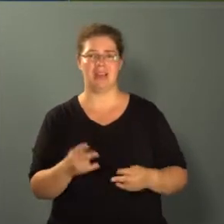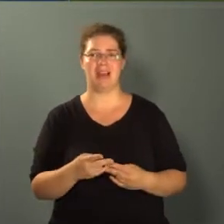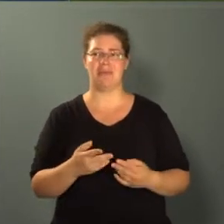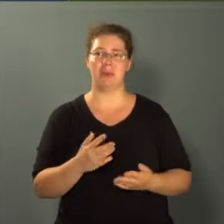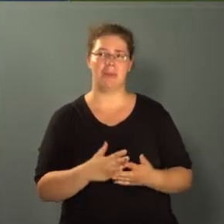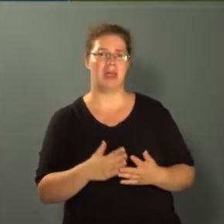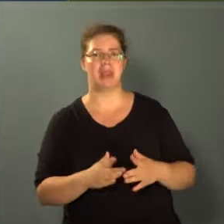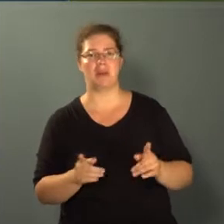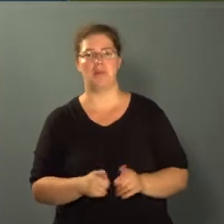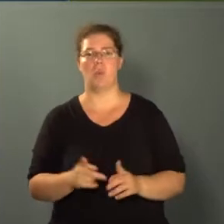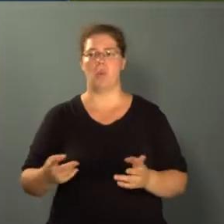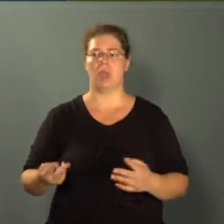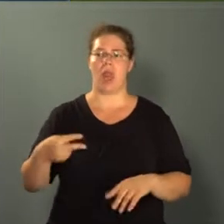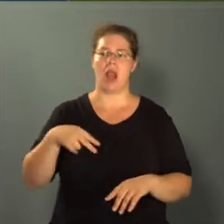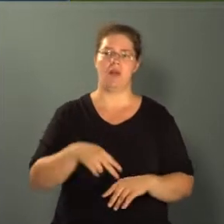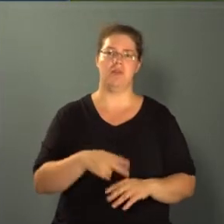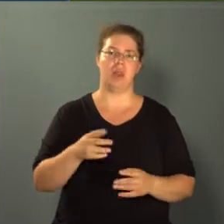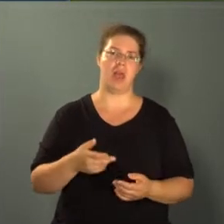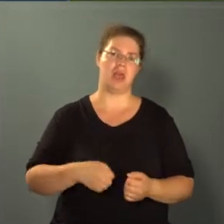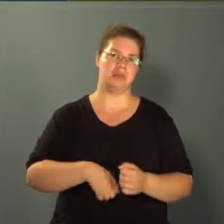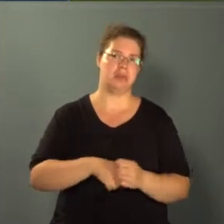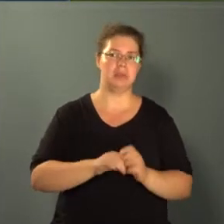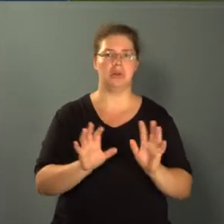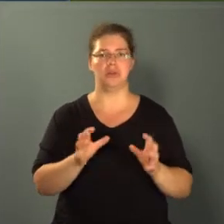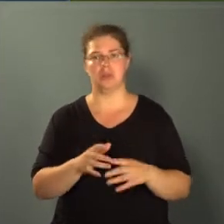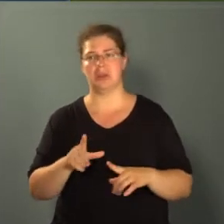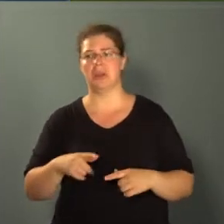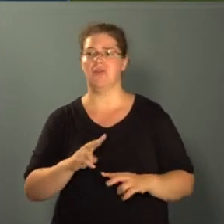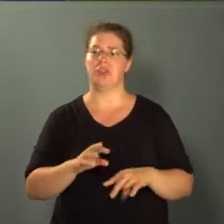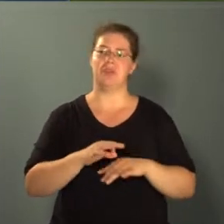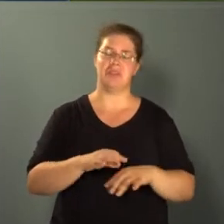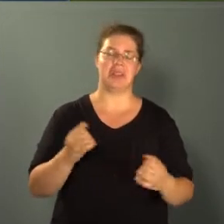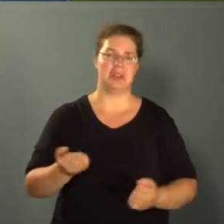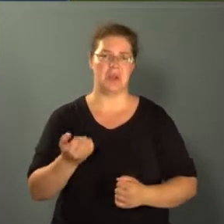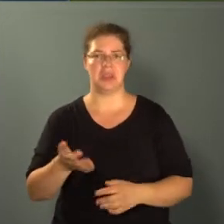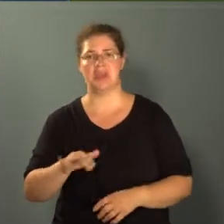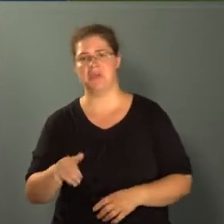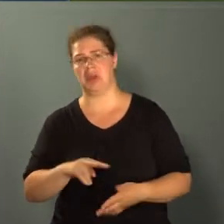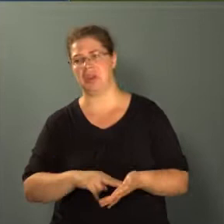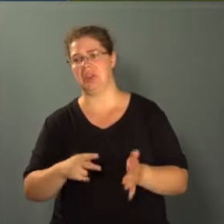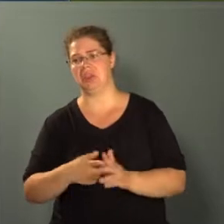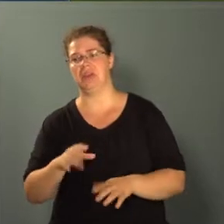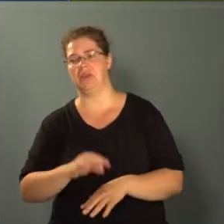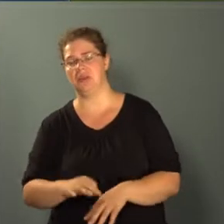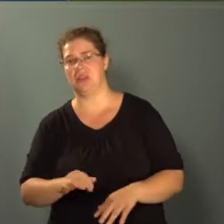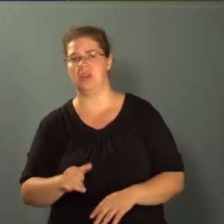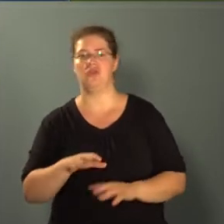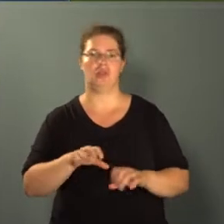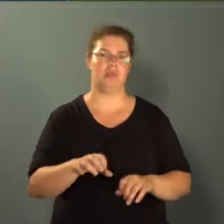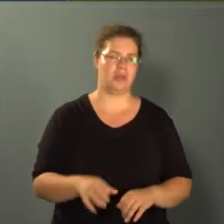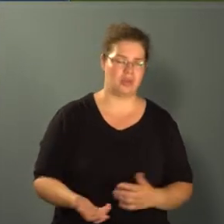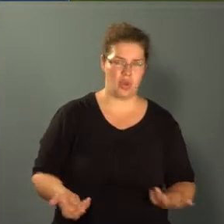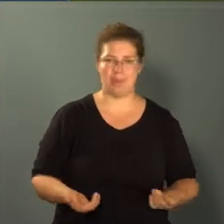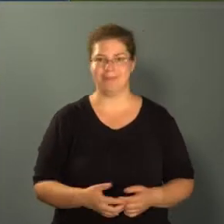nem úgy áll föl egy labdarúgó csapat élete, hogy van egy vezetőedző, meg esetleg egy technikai vezető és egy